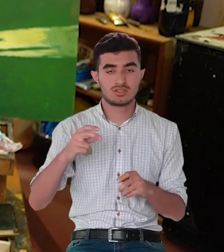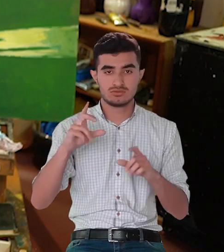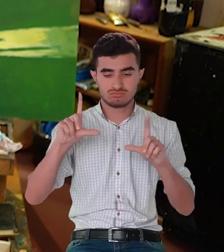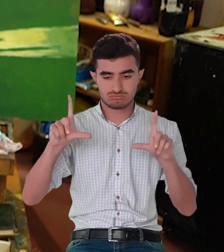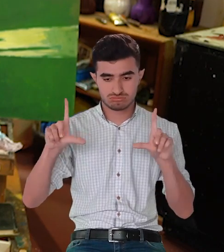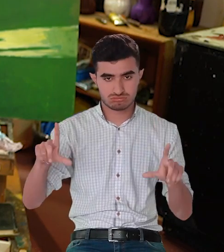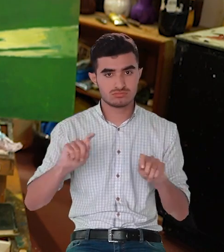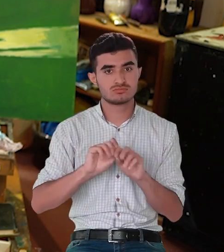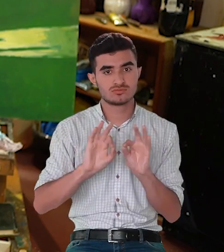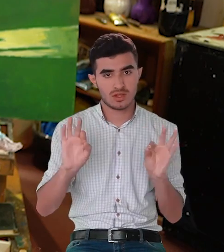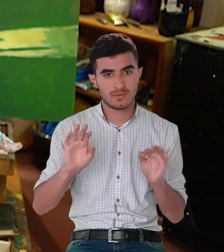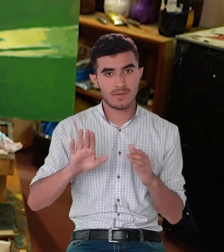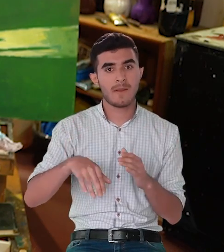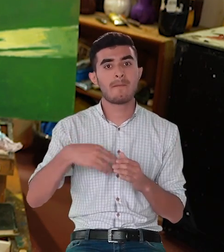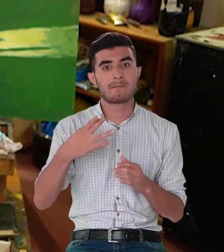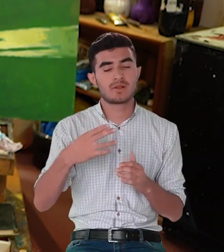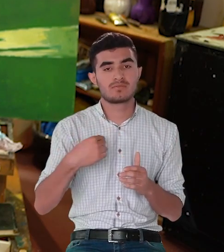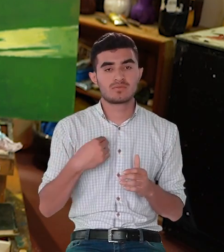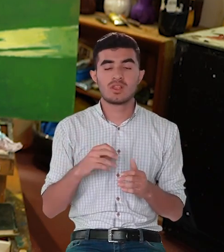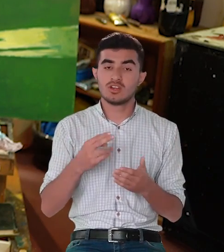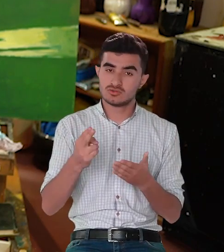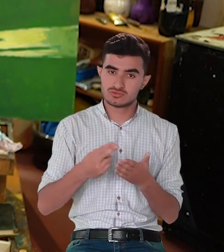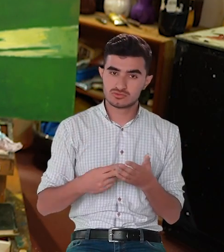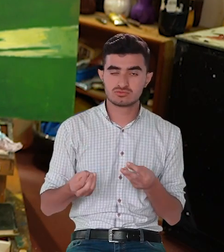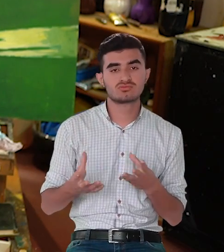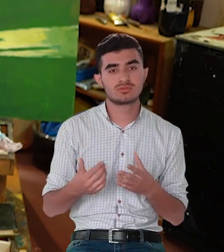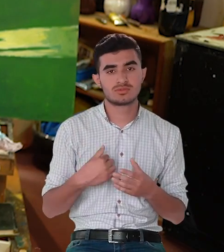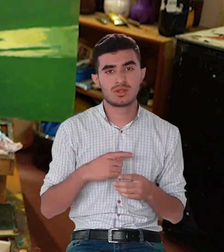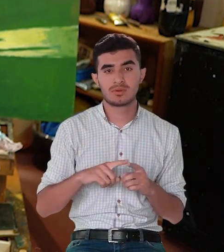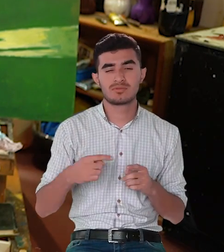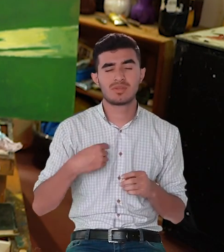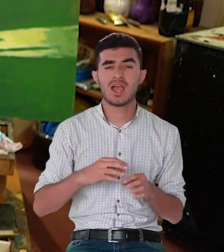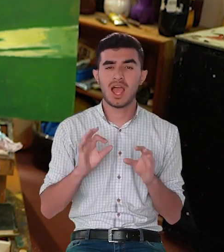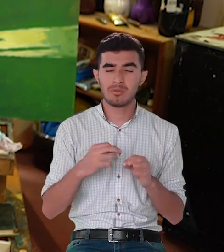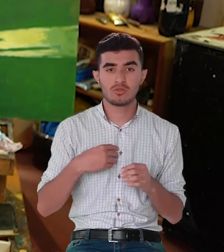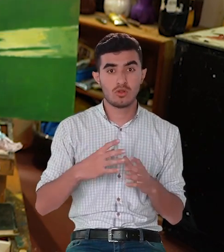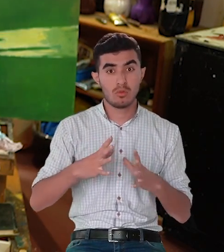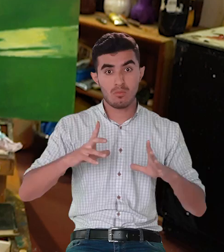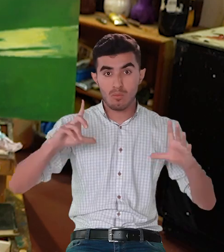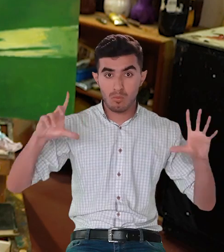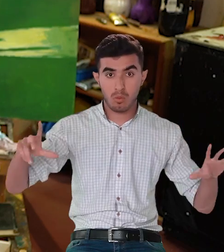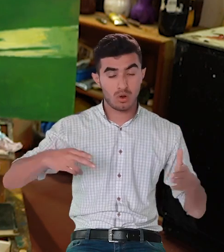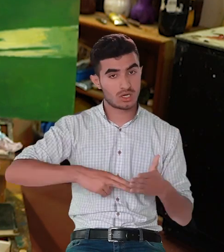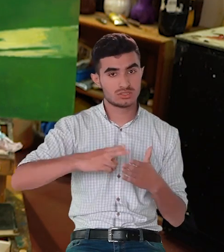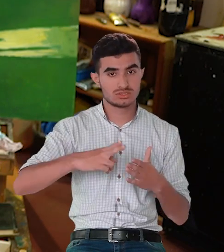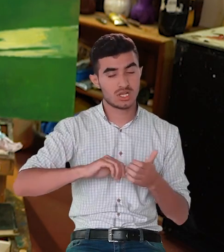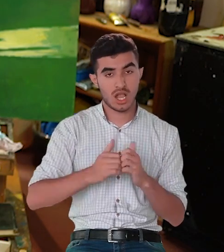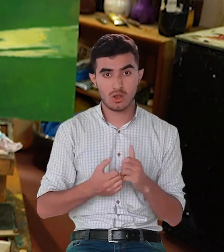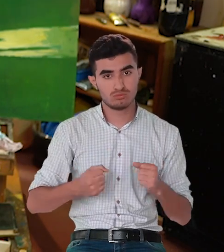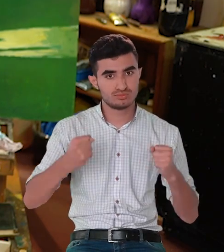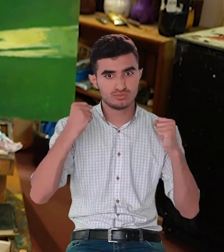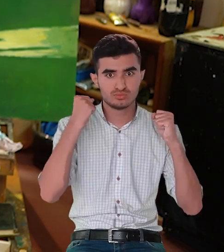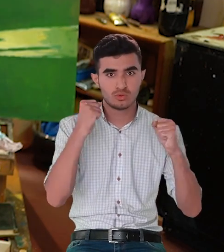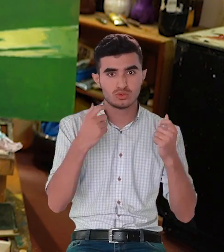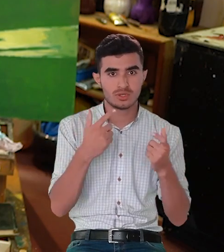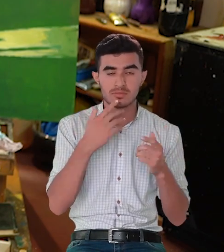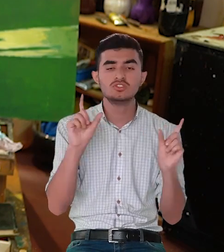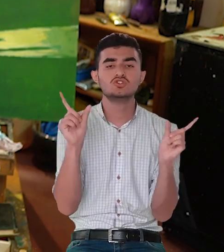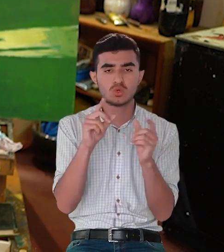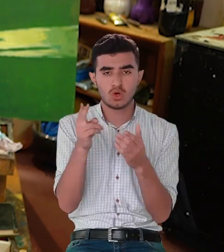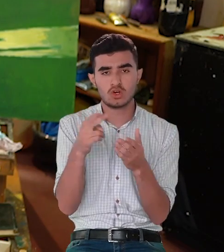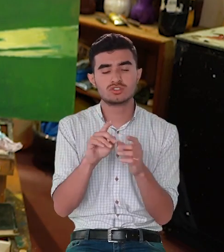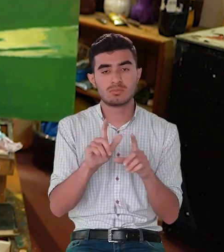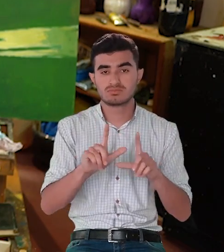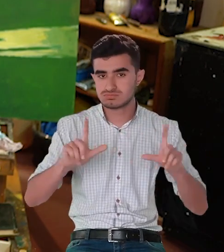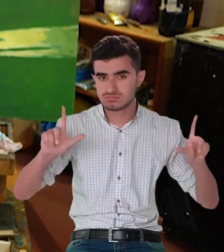پھر میں نے یہ 20 فٹ کا کینوس جو ہے وہ اپنے گھر میں لگایا، نیچے دیوار وہ بیسمنٹ میں، اور